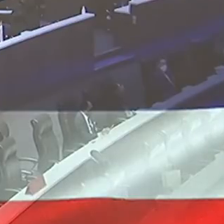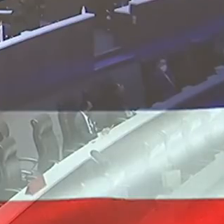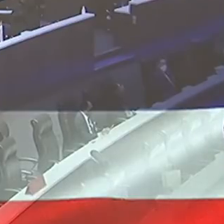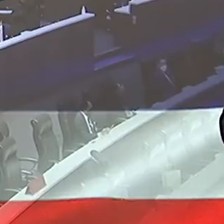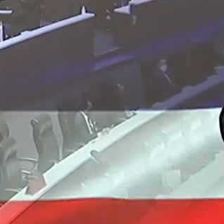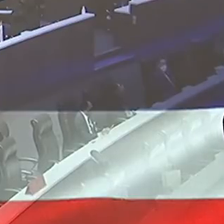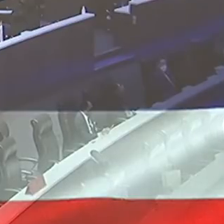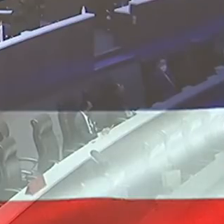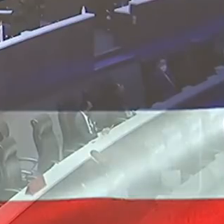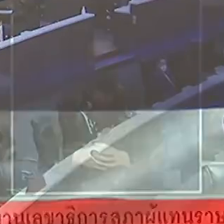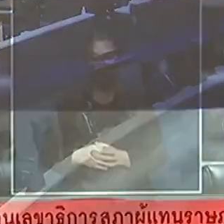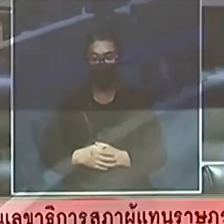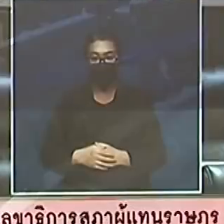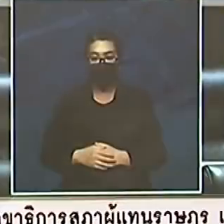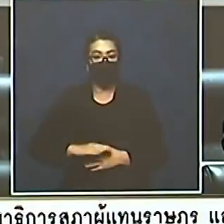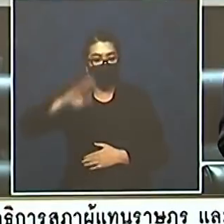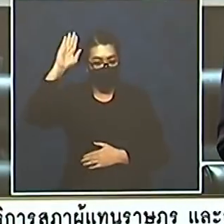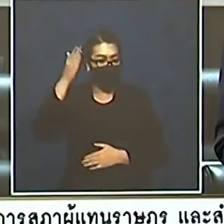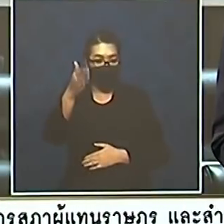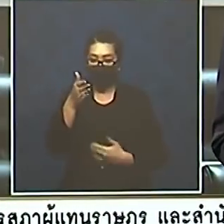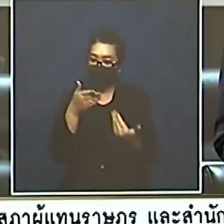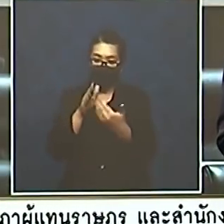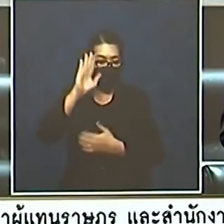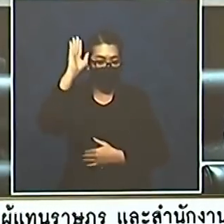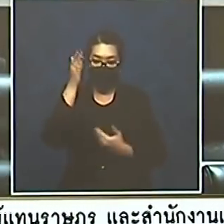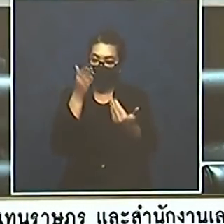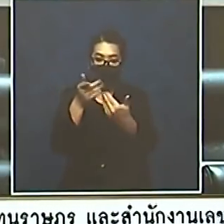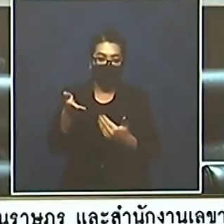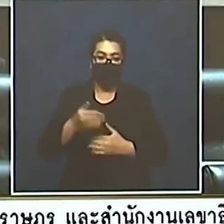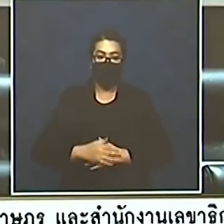ของการบังคับแล้วก็สสหรือตัวแทนของประชาชนเนี่ยค